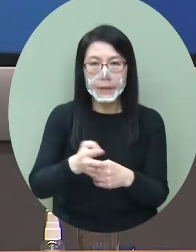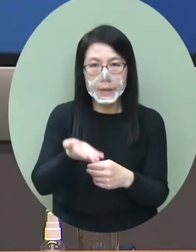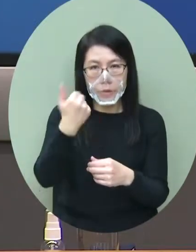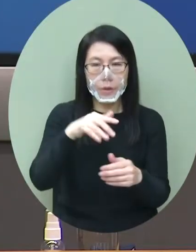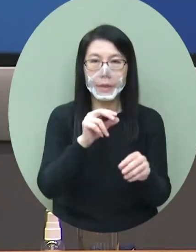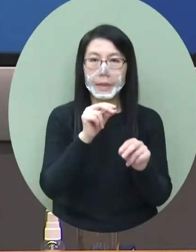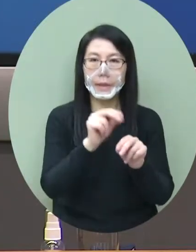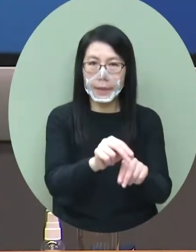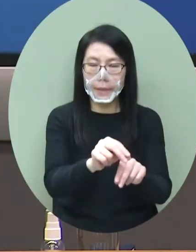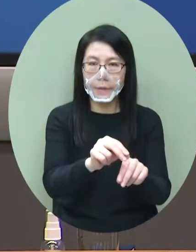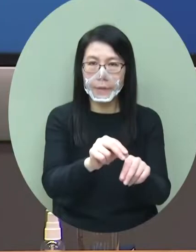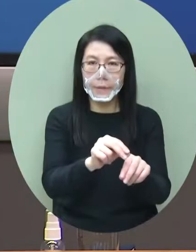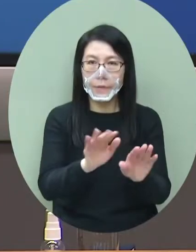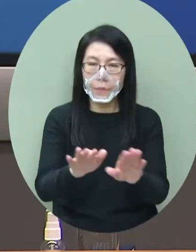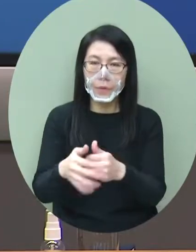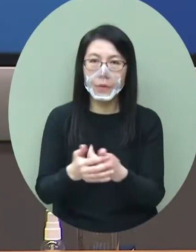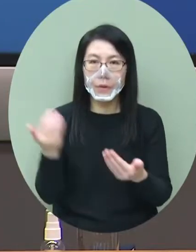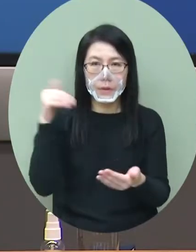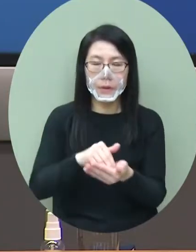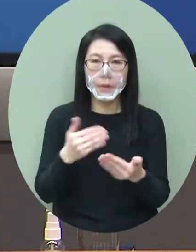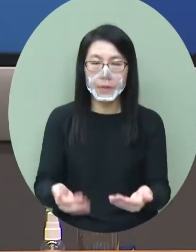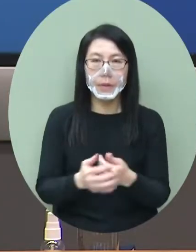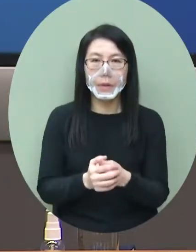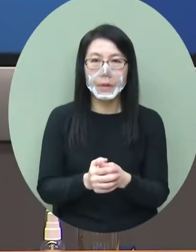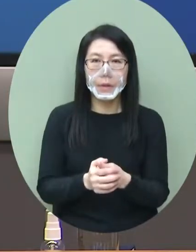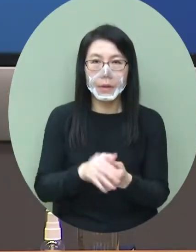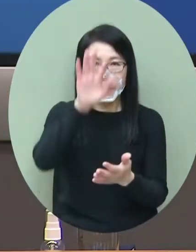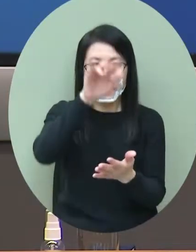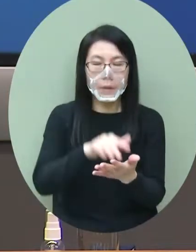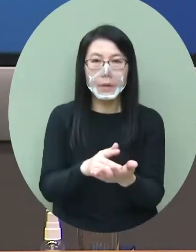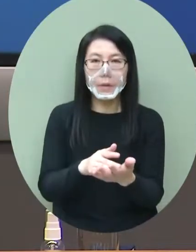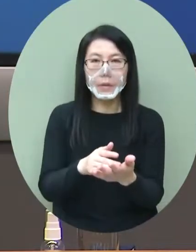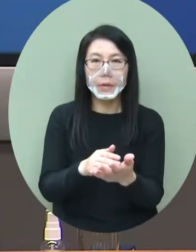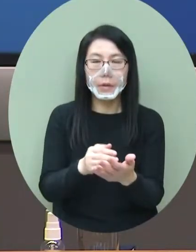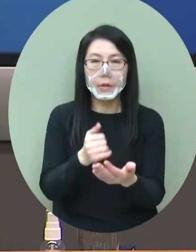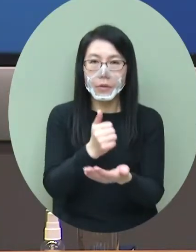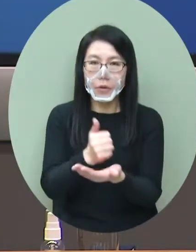过4000起的预约。到了今天为止呢，我们说的是